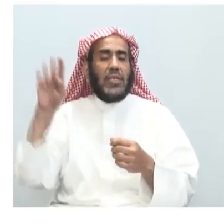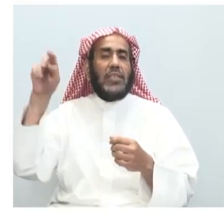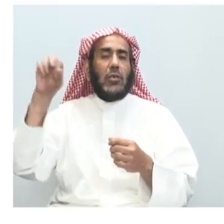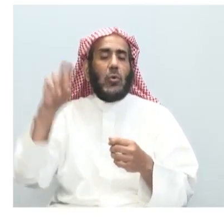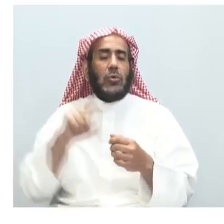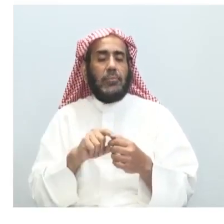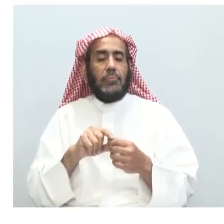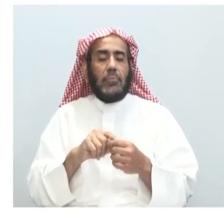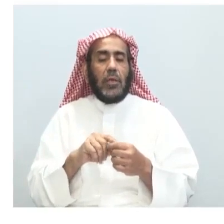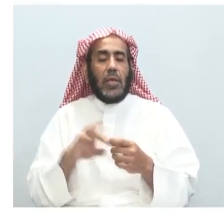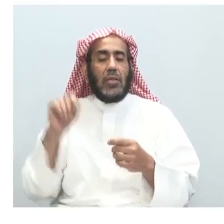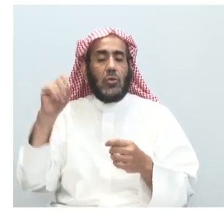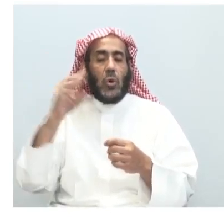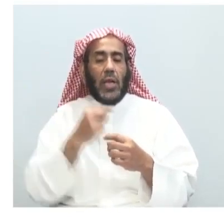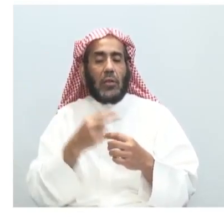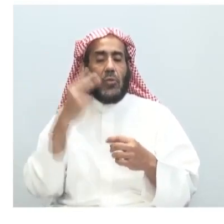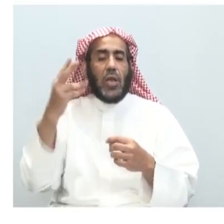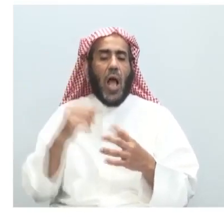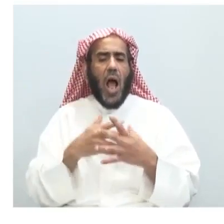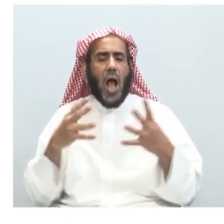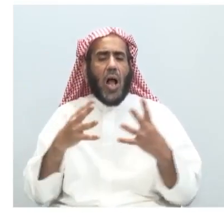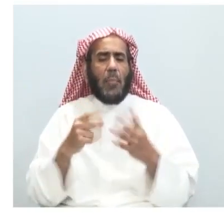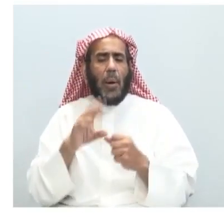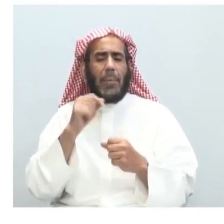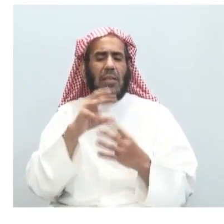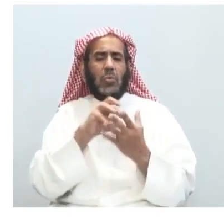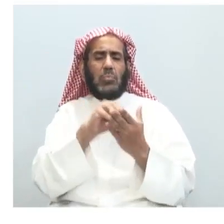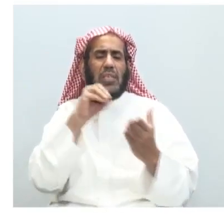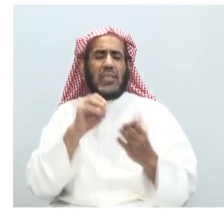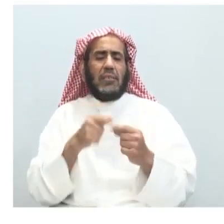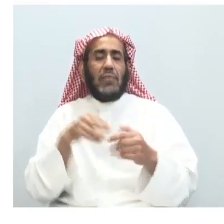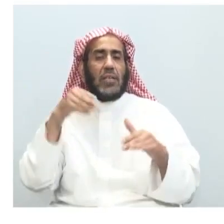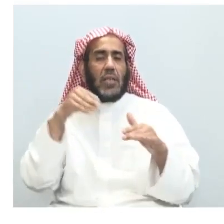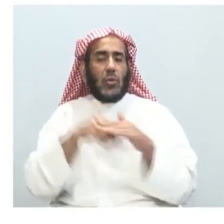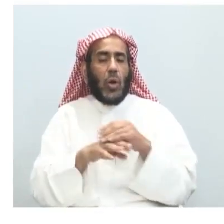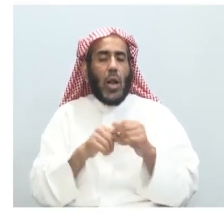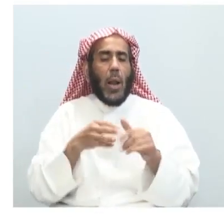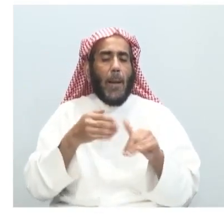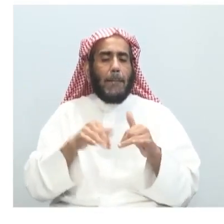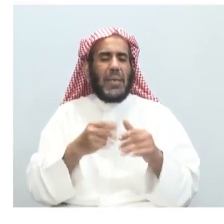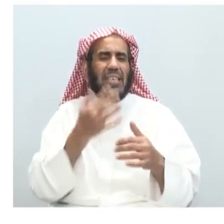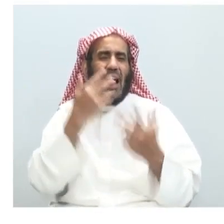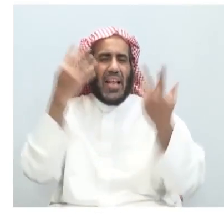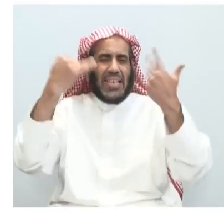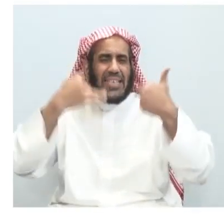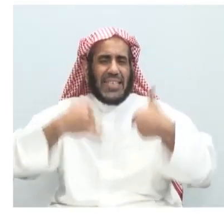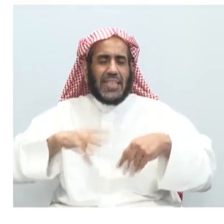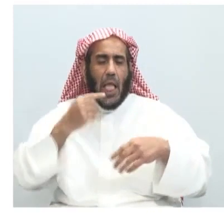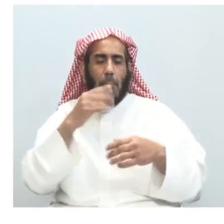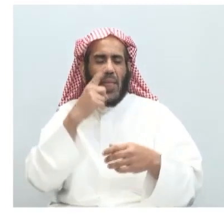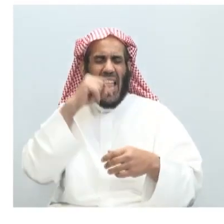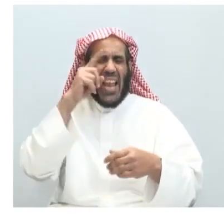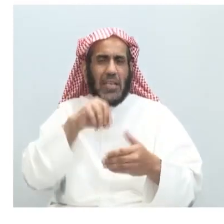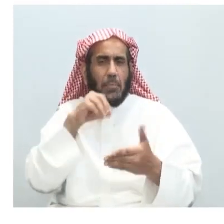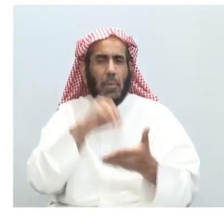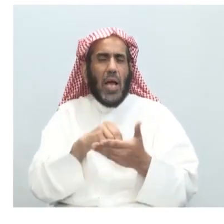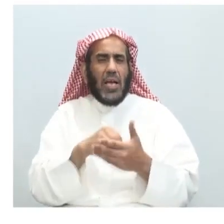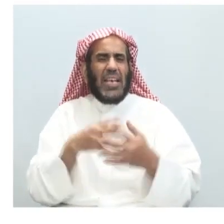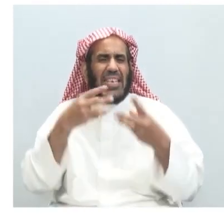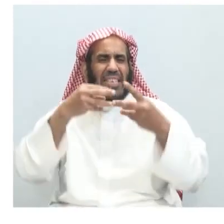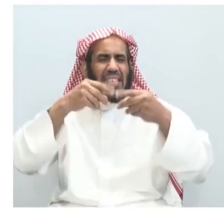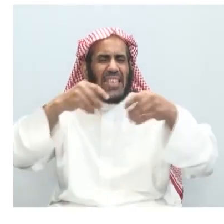السكروز السكريات الثنائيه اكبر من ان تمتص فتدخل الى مجرى الدم لذا يجب ان